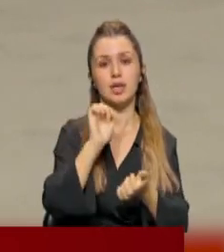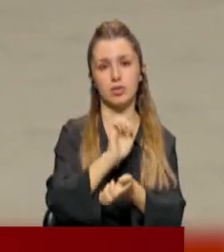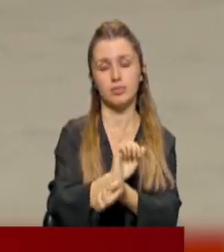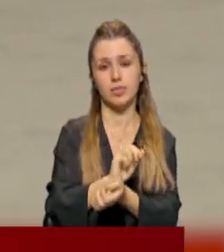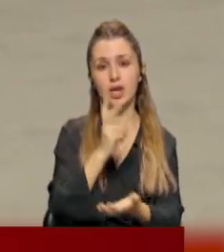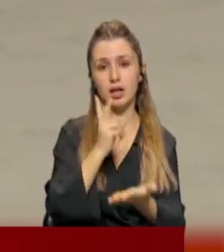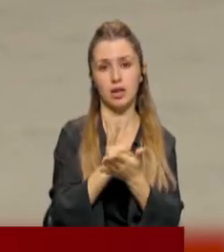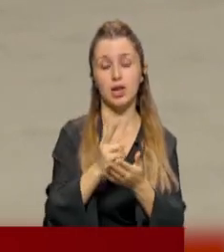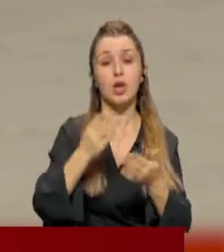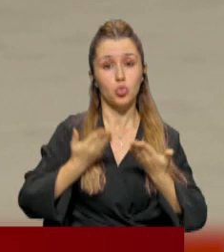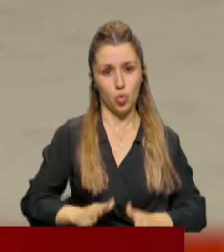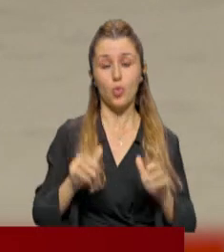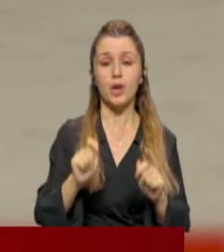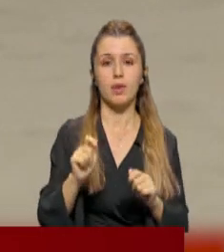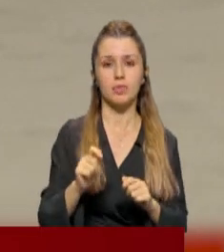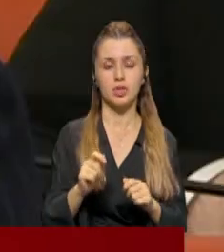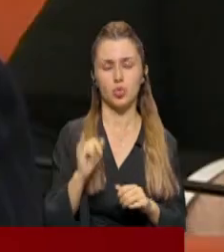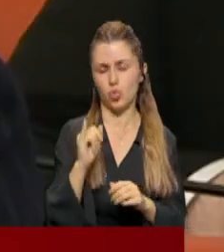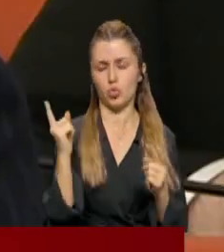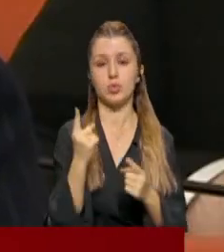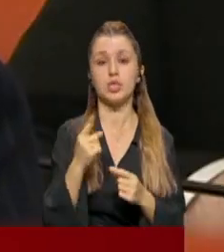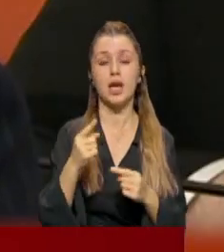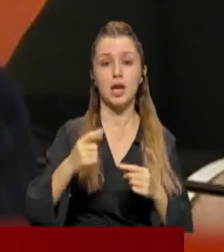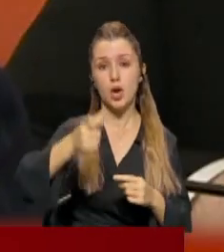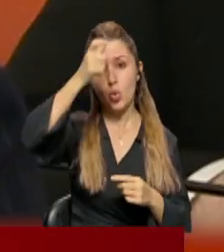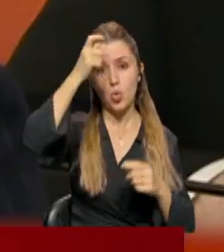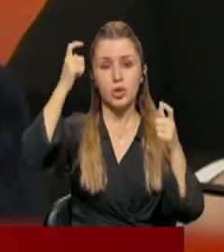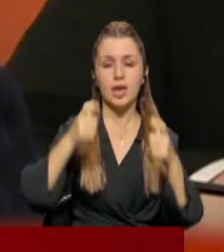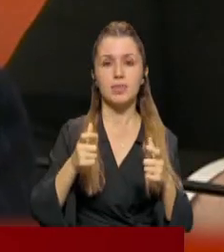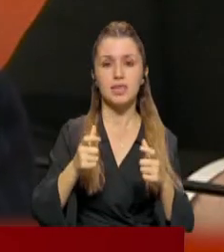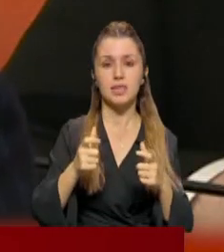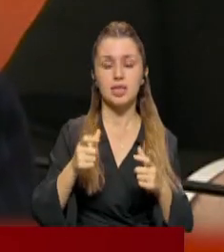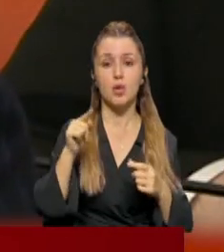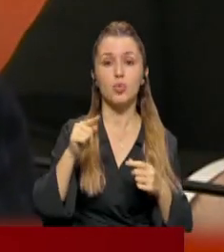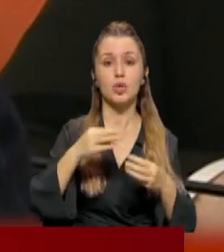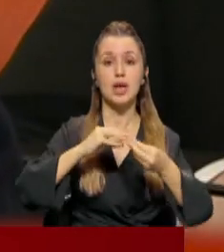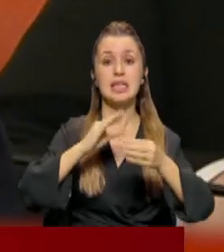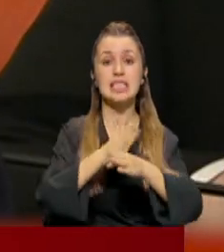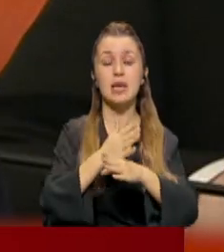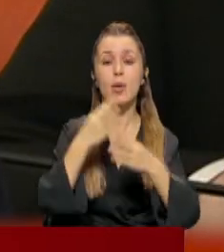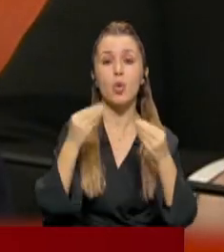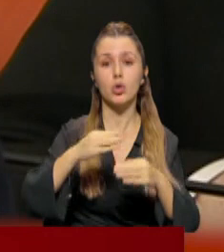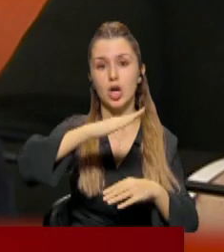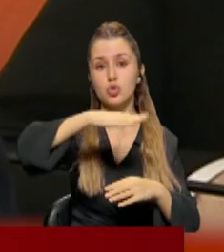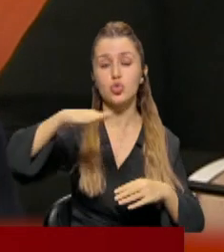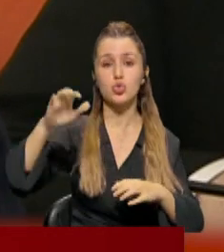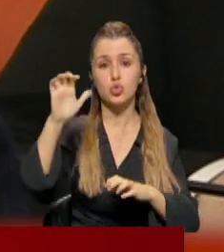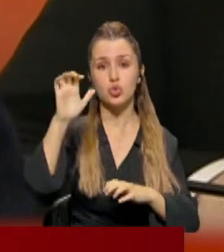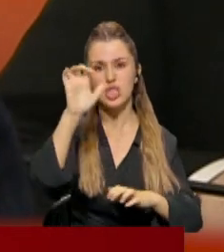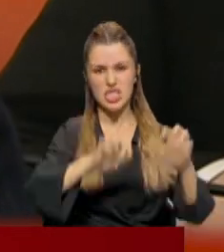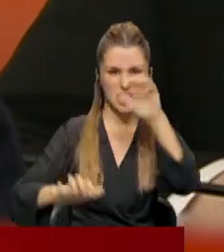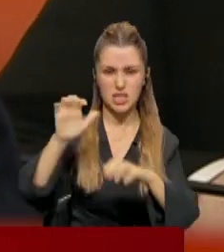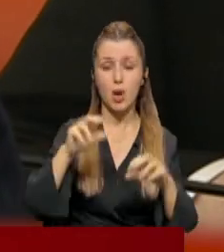548.488 çocuk doğum yapmış. Feci bir tablo. Ülkemizde infiale yol açan çocuk istismarı